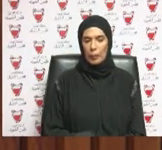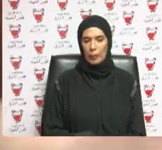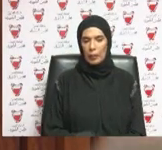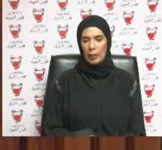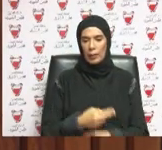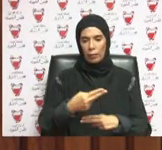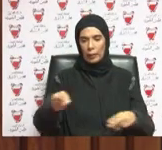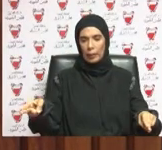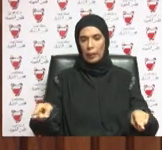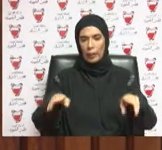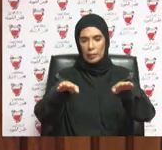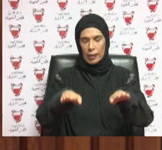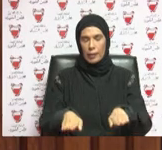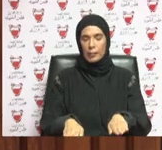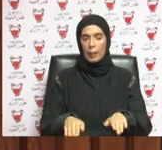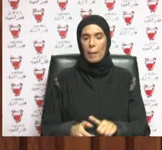نفتتح الجلسة،